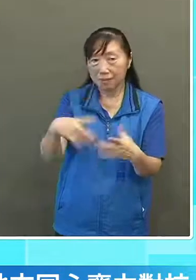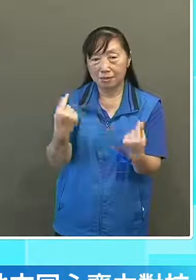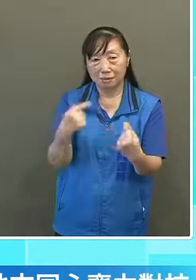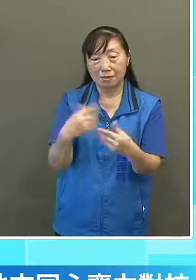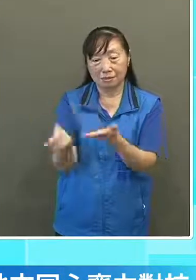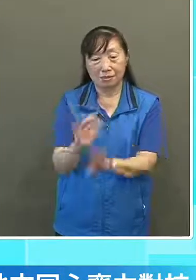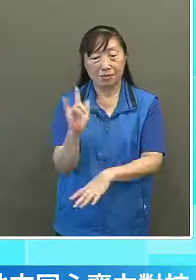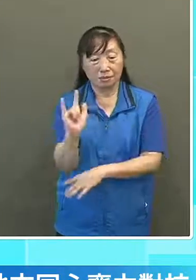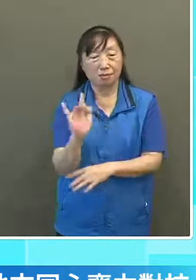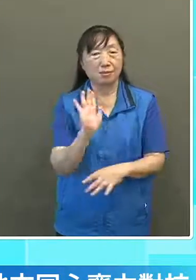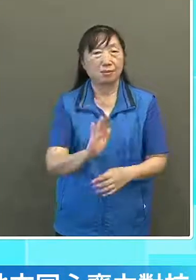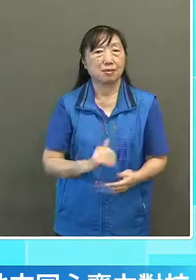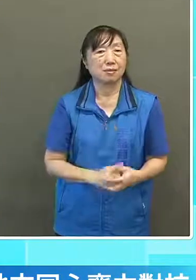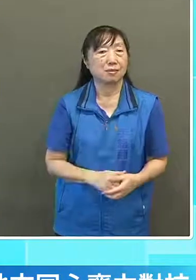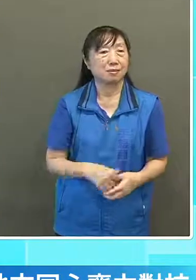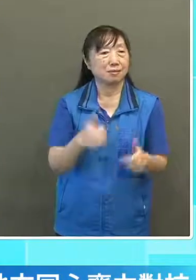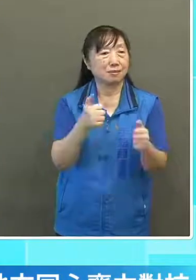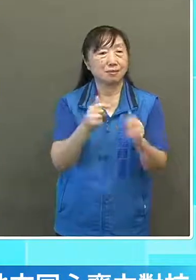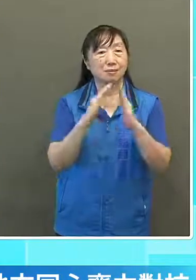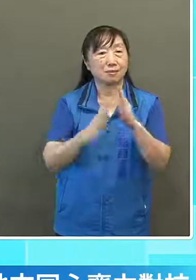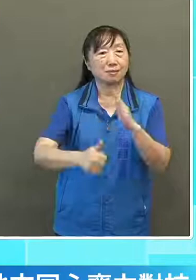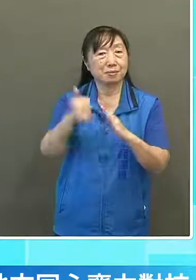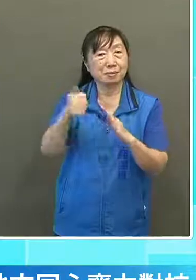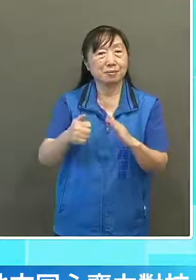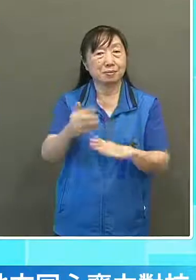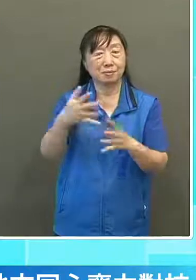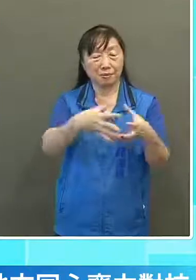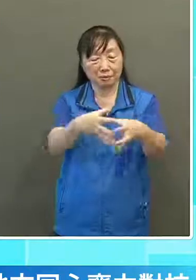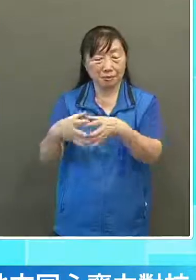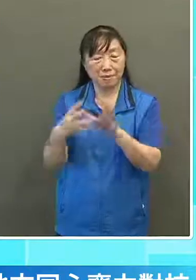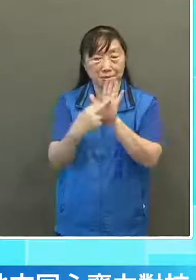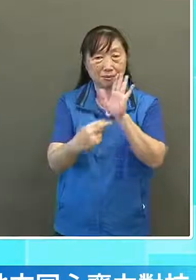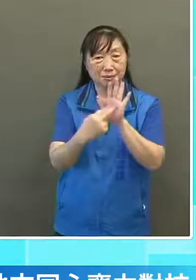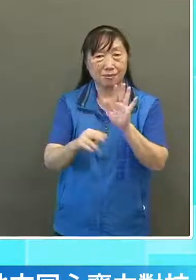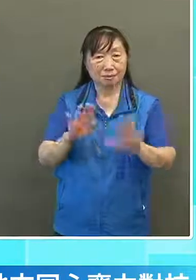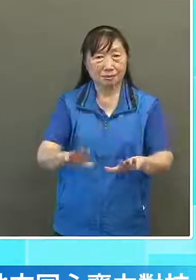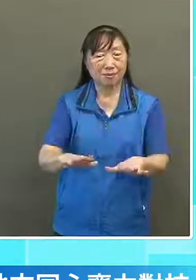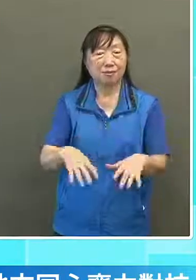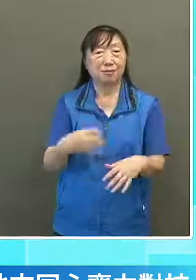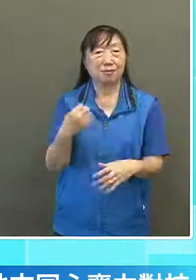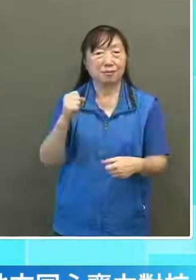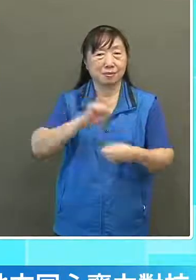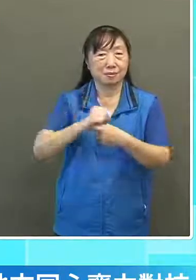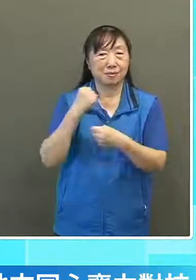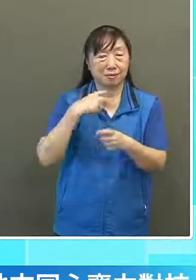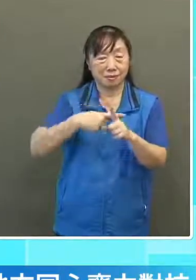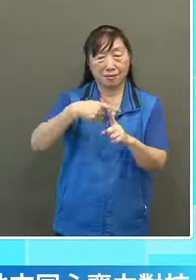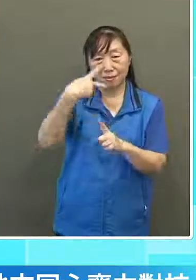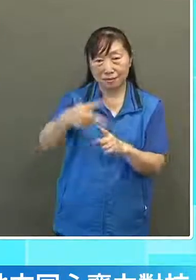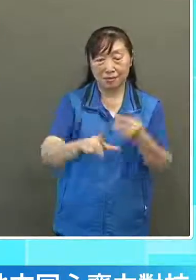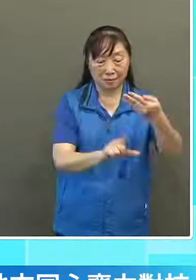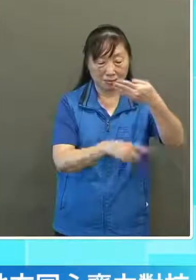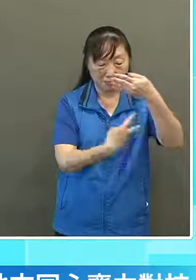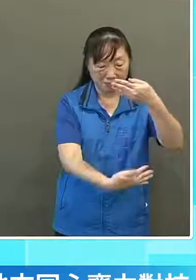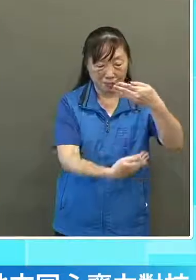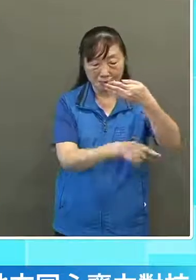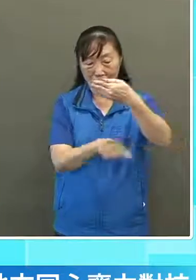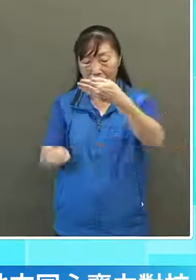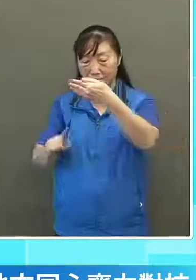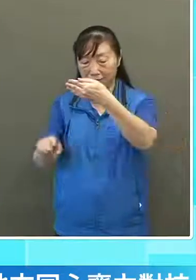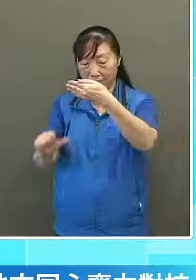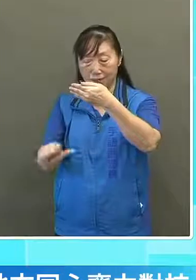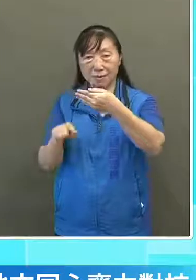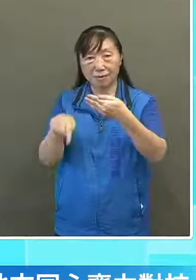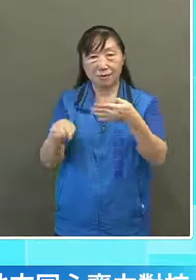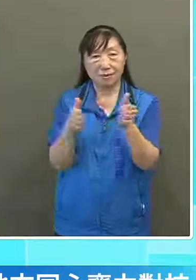战。 非常感谢市长以及市府团队的说明。新北强化二级警戒，从9月9号到9月15号